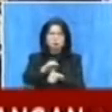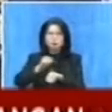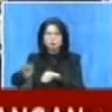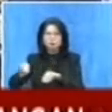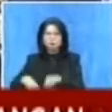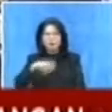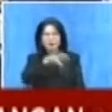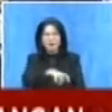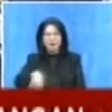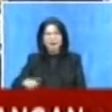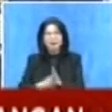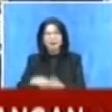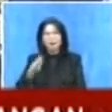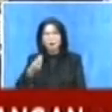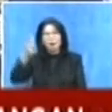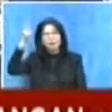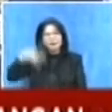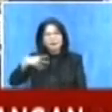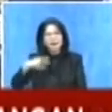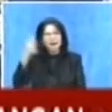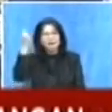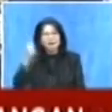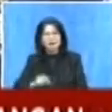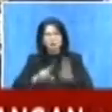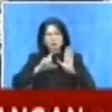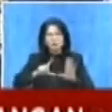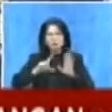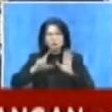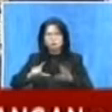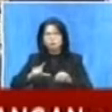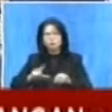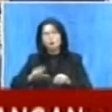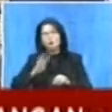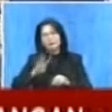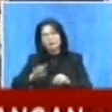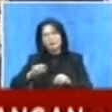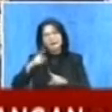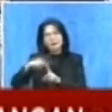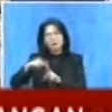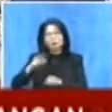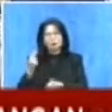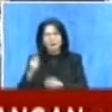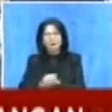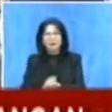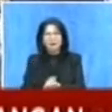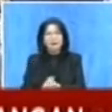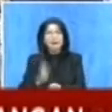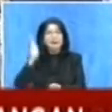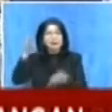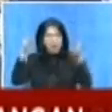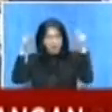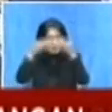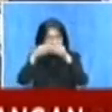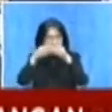desa direncanakan sebesar Rp770,4 triliun yang akan difokuskan